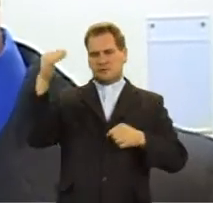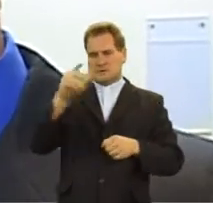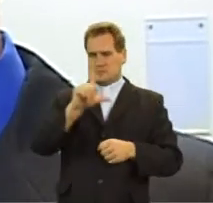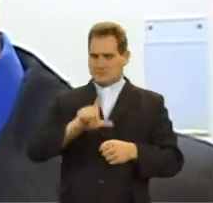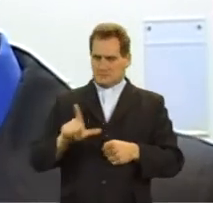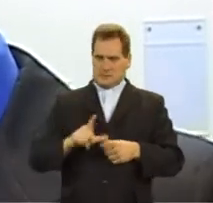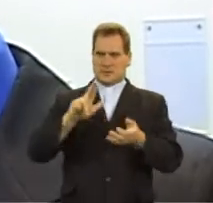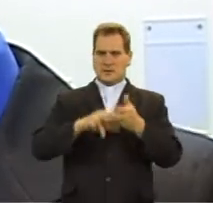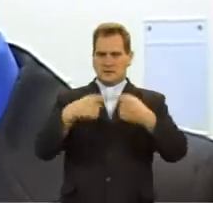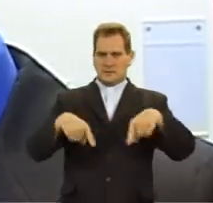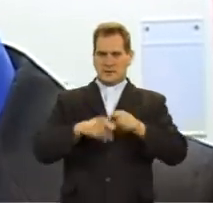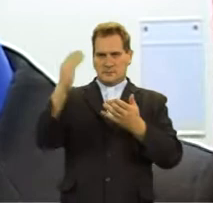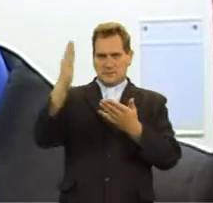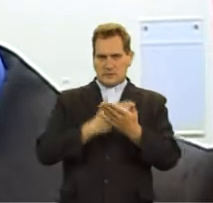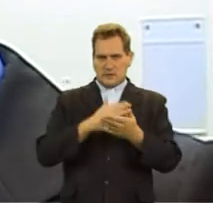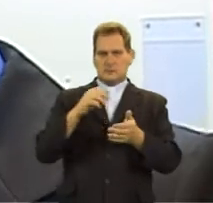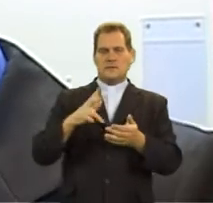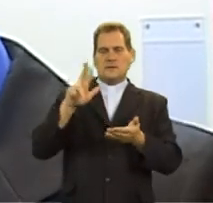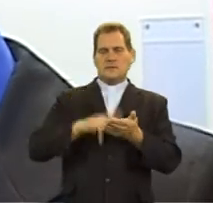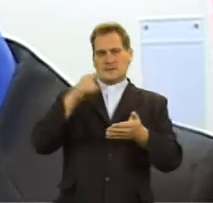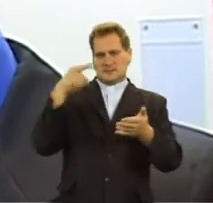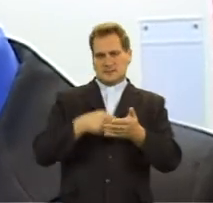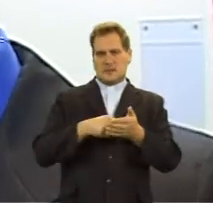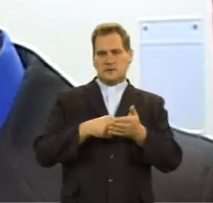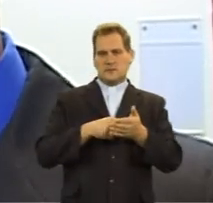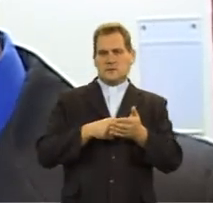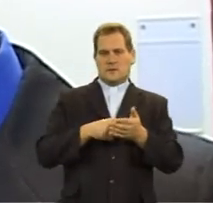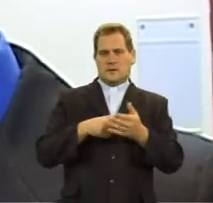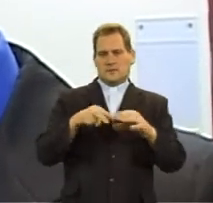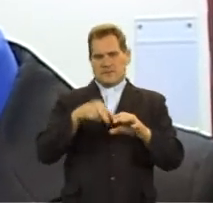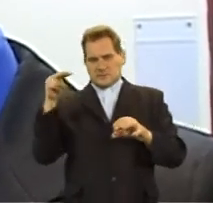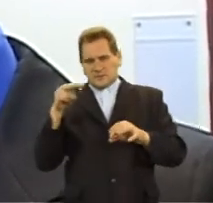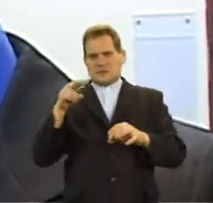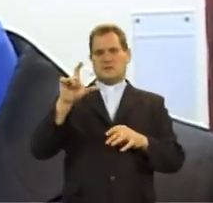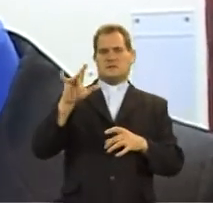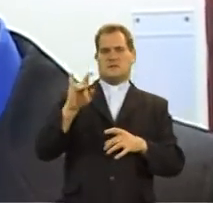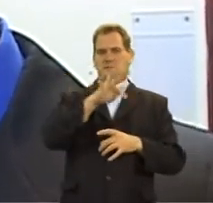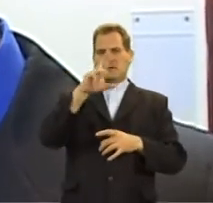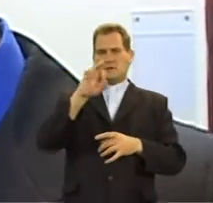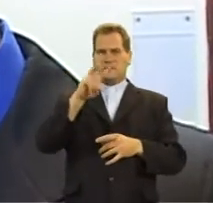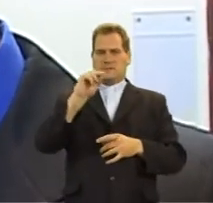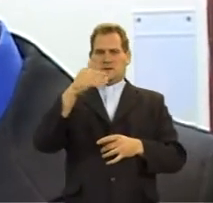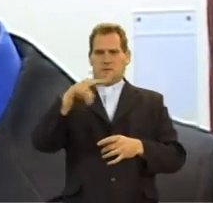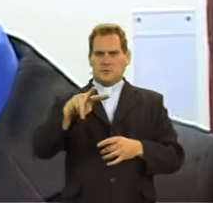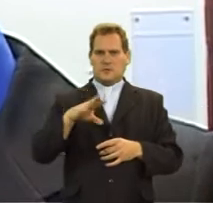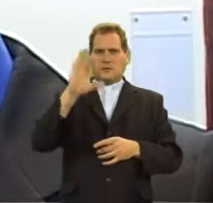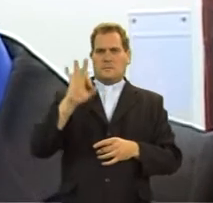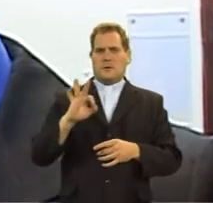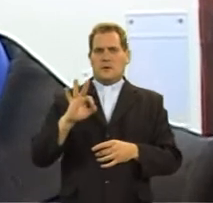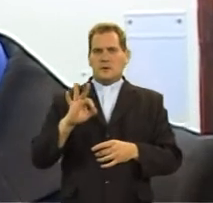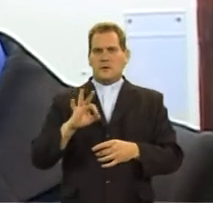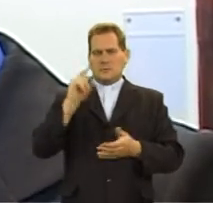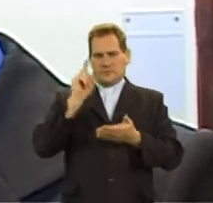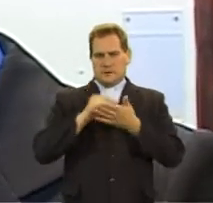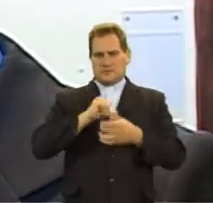realizację programu, który ma na celu przeciwdziałanie wykluczeniu cyfrowemu. Słowo wywalczył nie jest tutaj przypadkowe, ponieważ o pieniądze